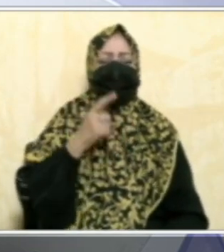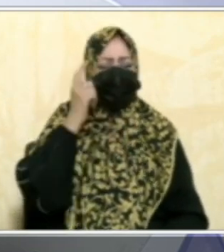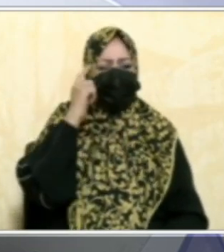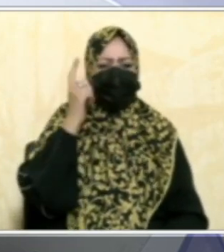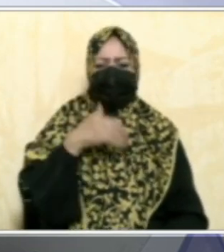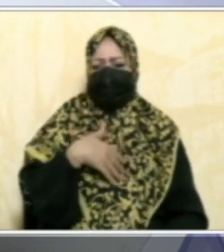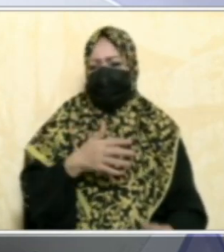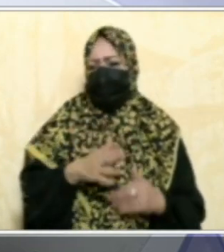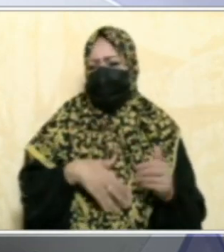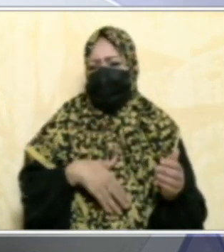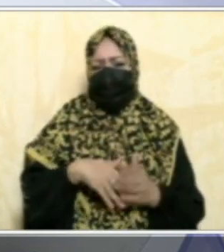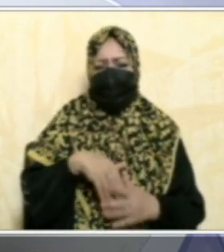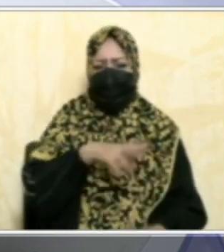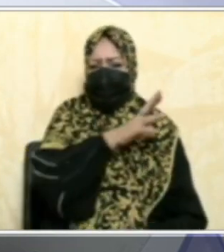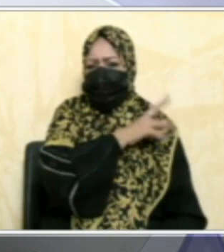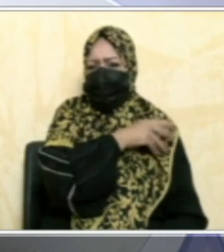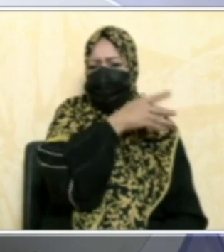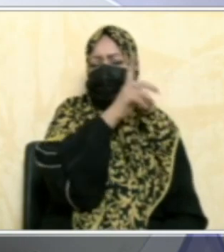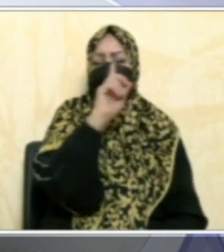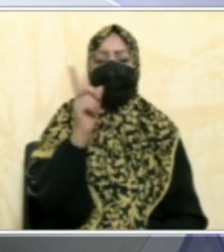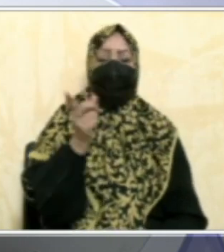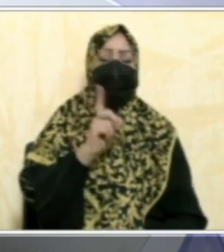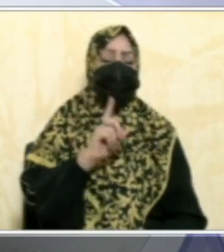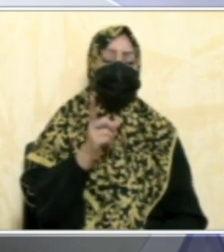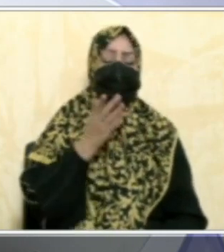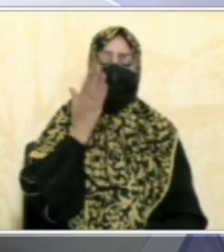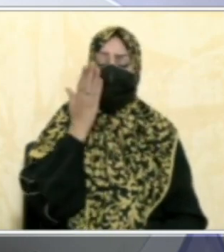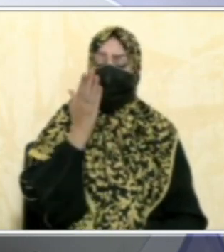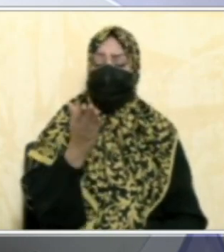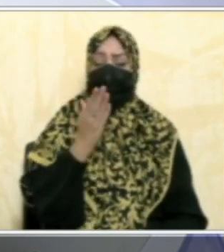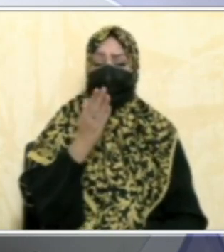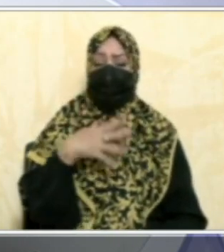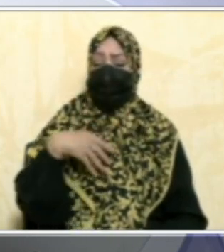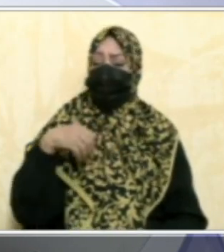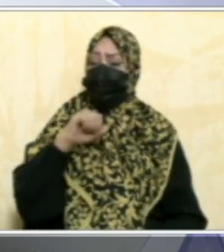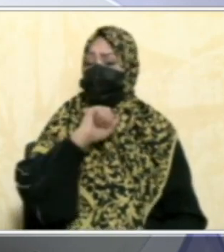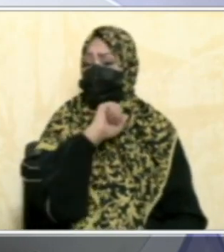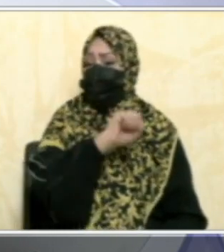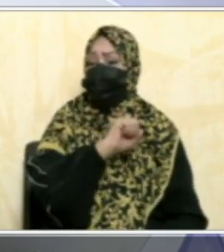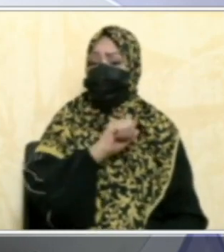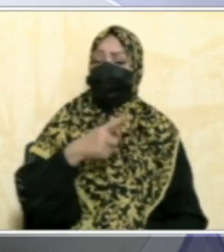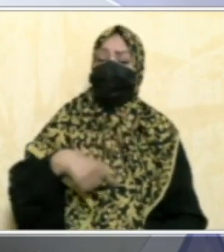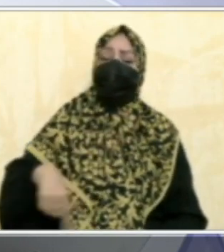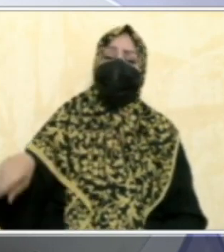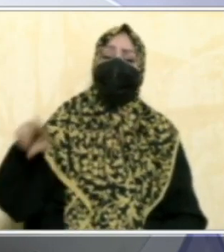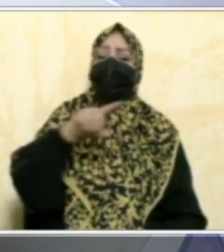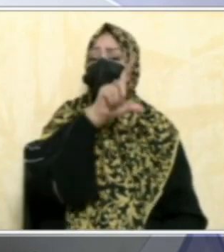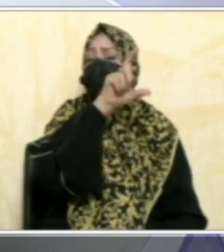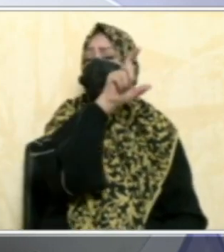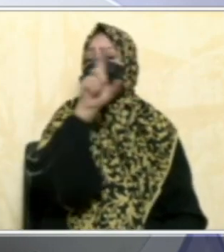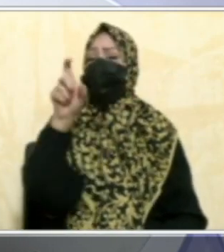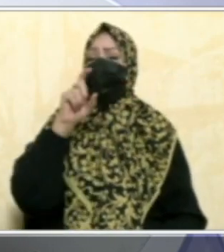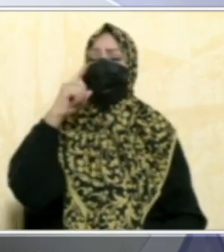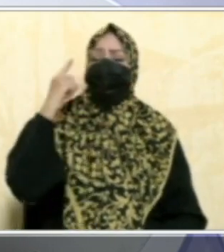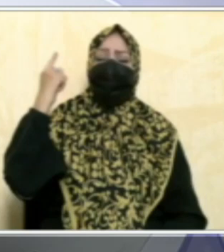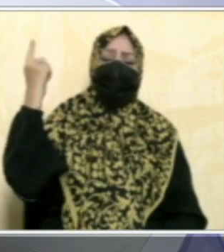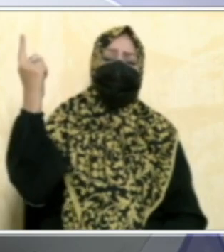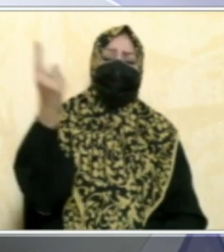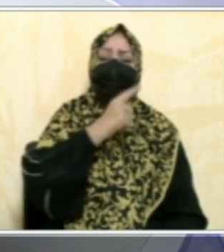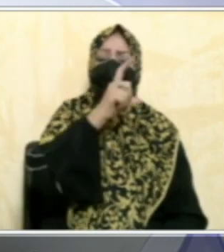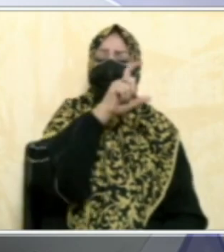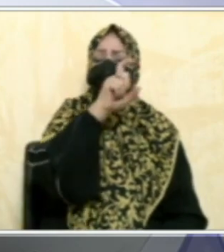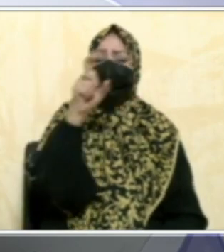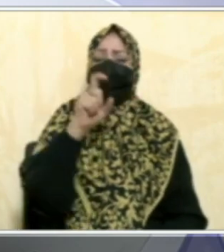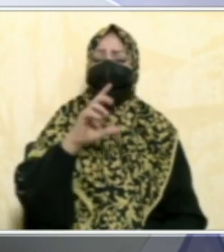أخي الكريم، هذه ليست قضيتهم، هذه ليست قضية أهل فلسطين، إنما هي قضية الأمة كلها، هذه قضية مقدساتنا،